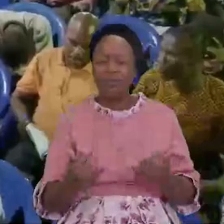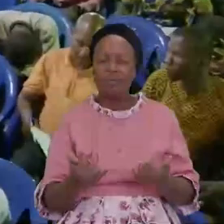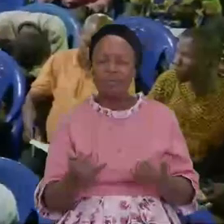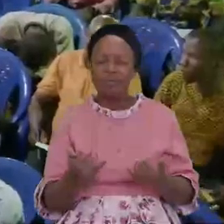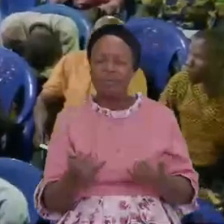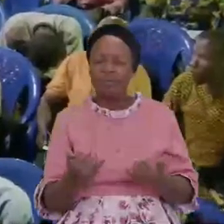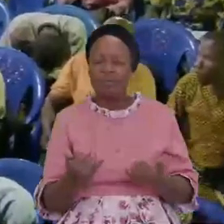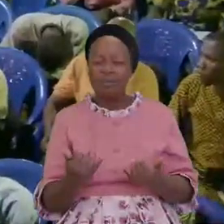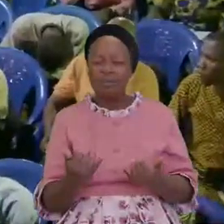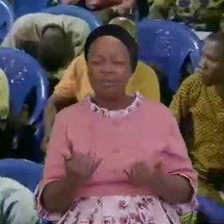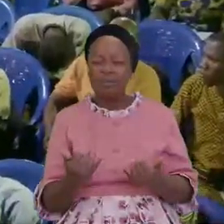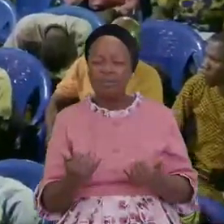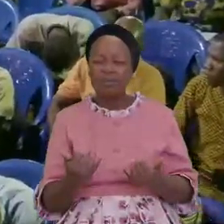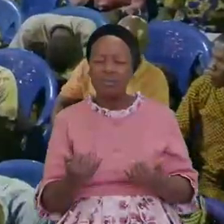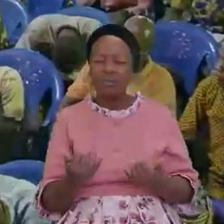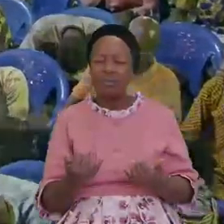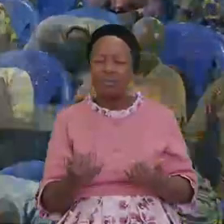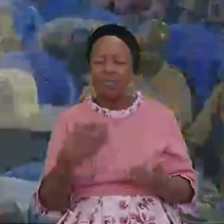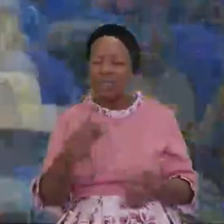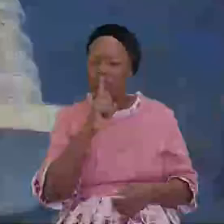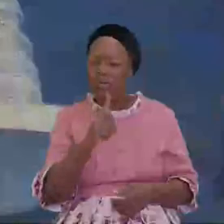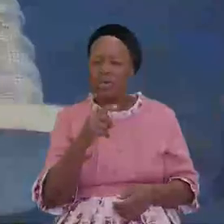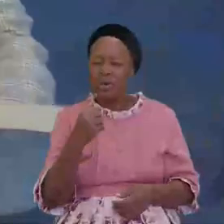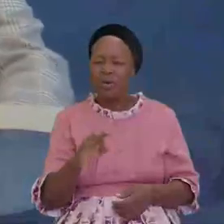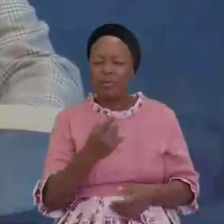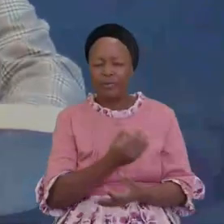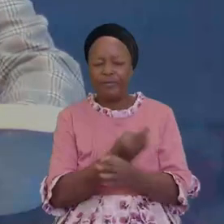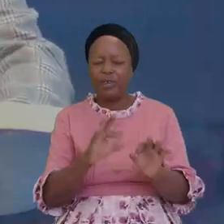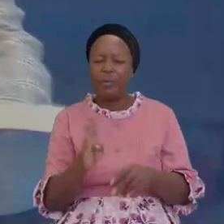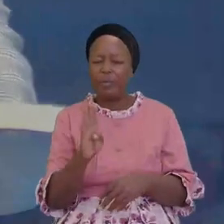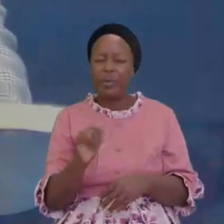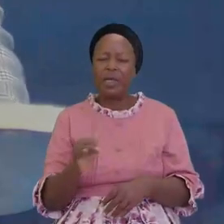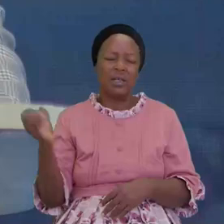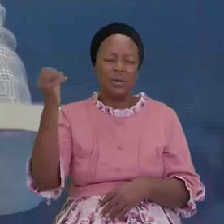Que l'assurance de leur salut leur parvienne maintenant.